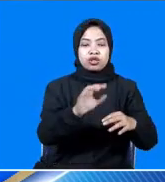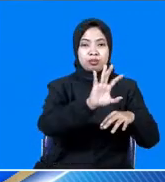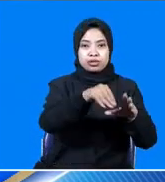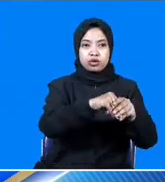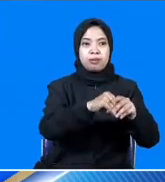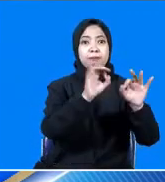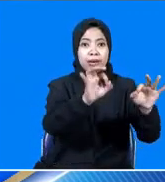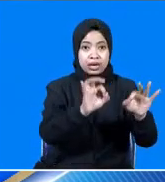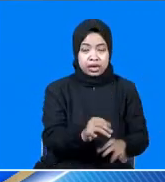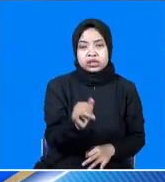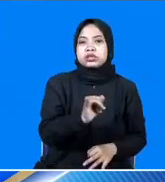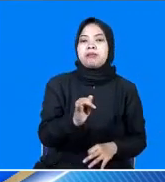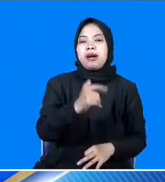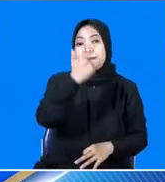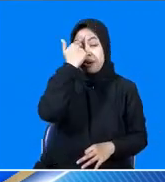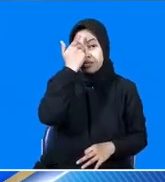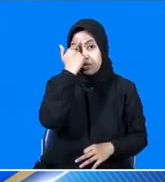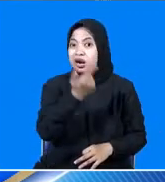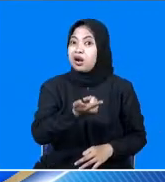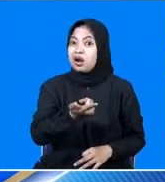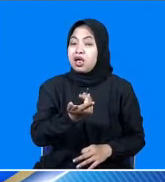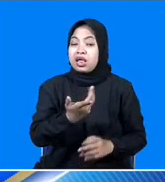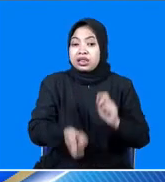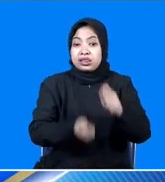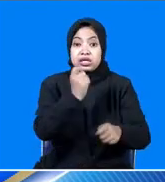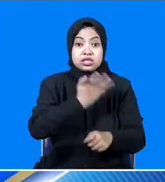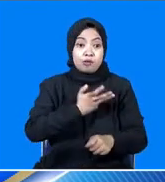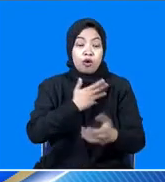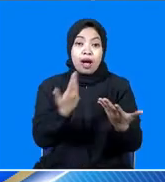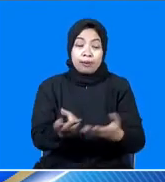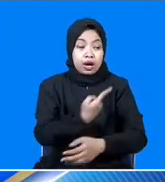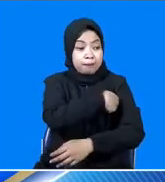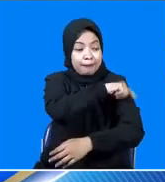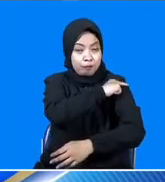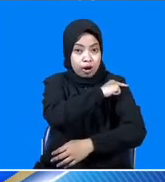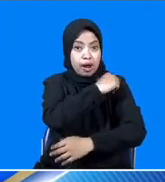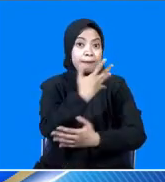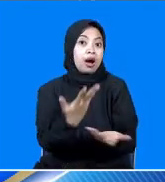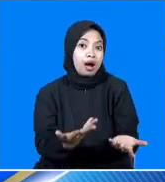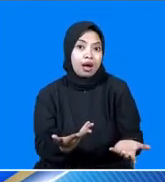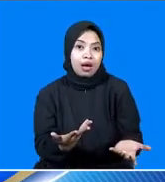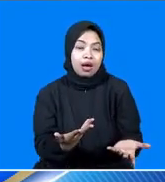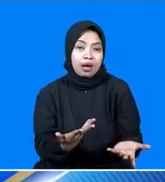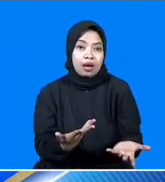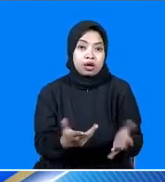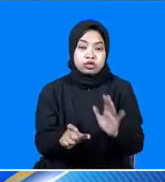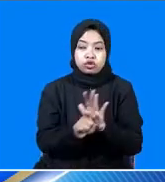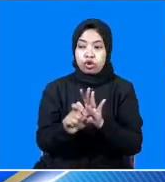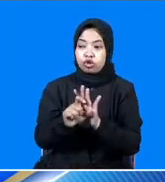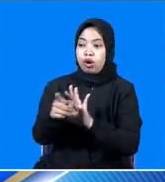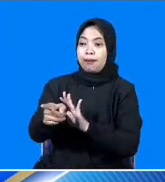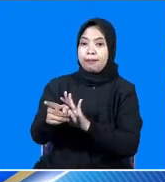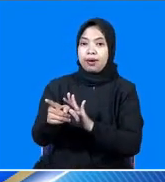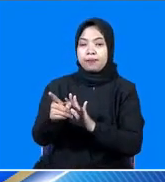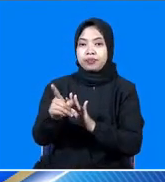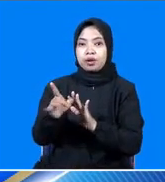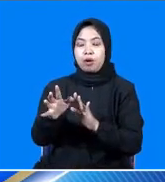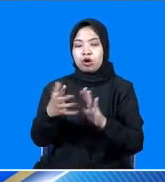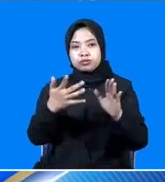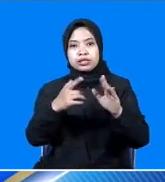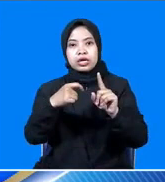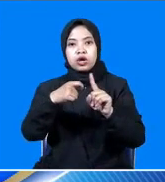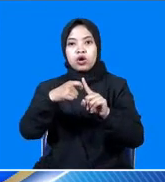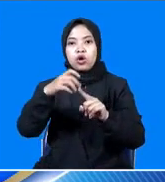akademik juga sama apakah yang mau kita tes adalah kemampuan misalnya untuk orang yang melakukan konservasi